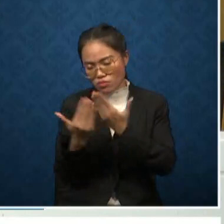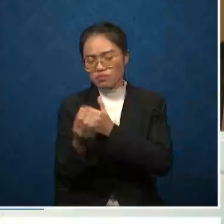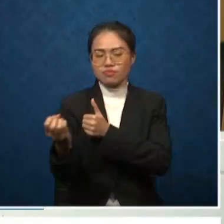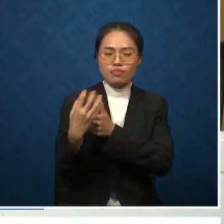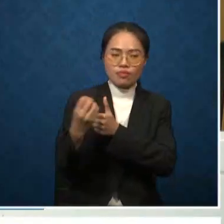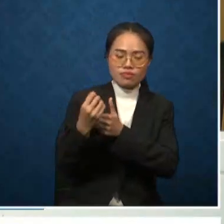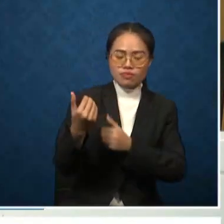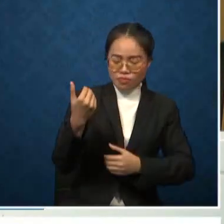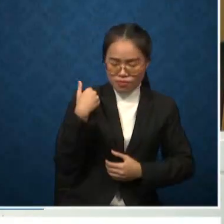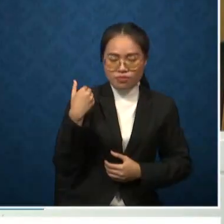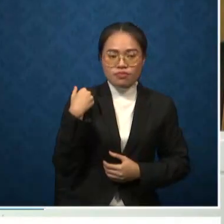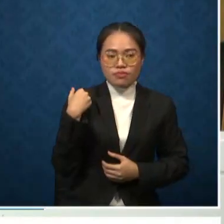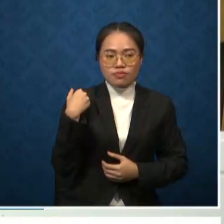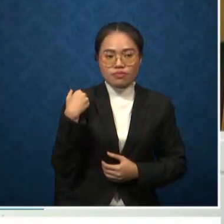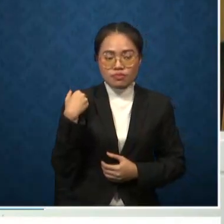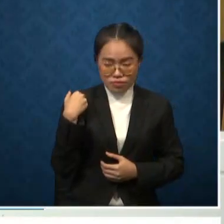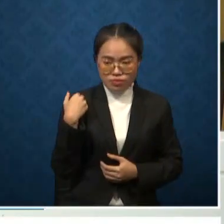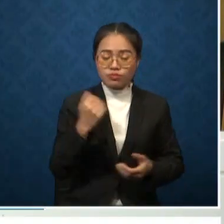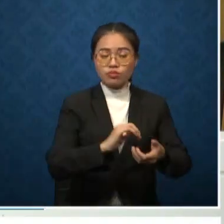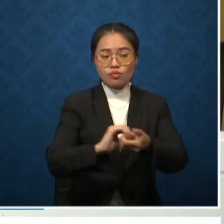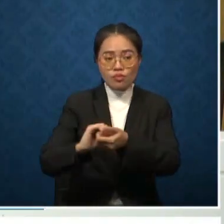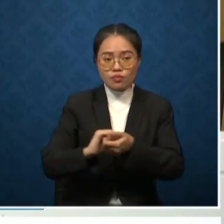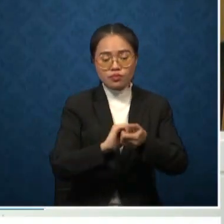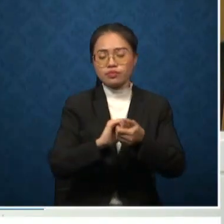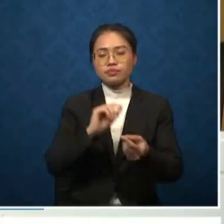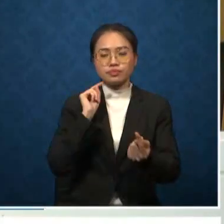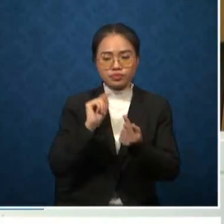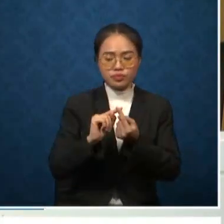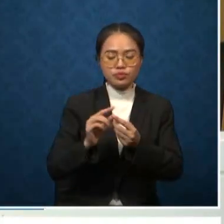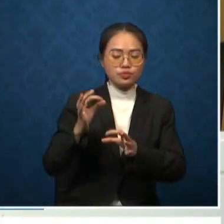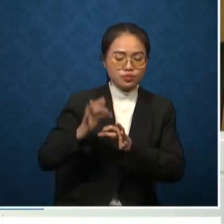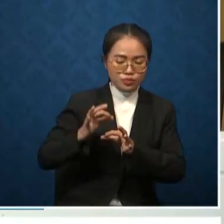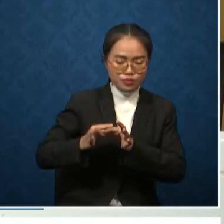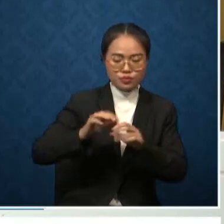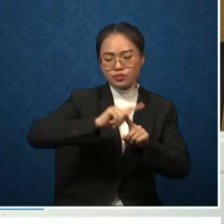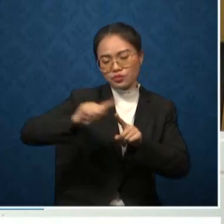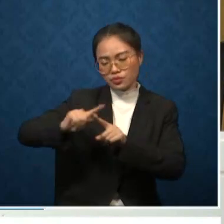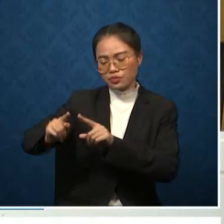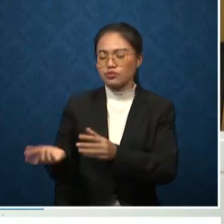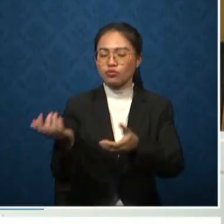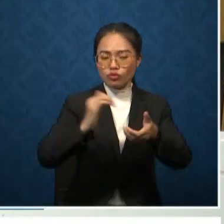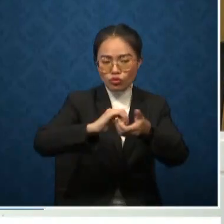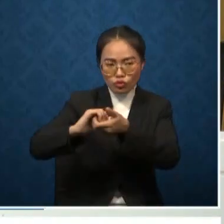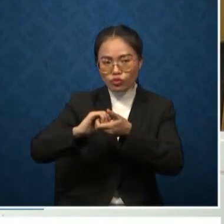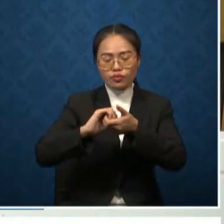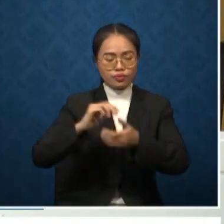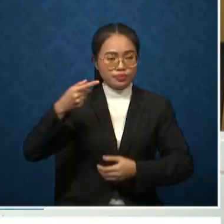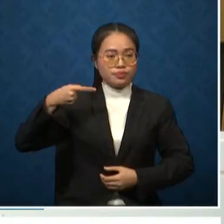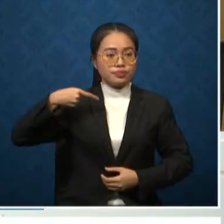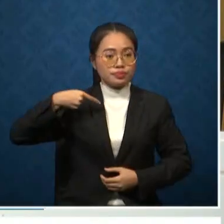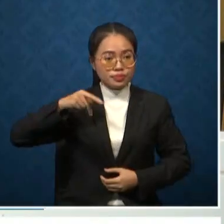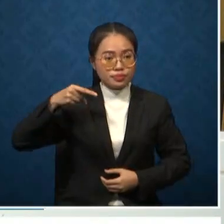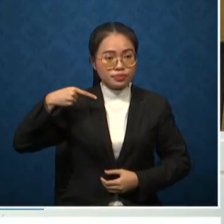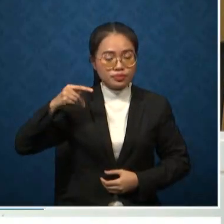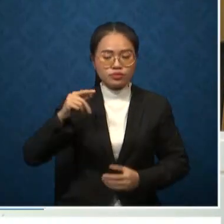นะครับซึ่งก็ได้รับความร่วมมือด้วยดีจากสถาบันการเงินต่างๆซึ่งประโยชน์ในเรื่องของ